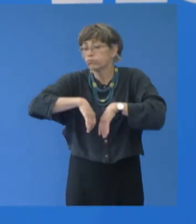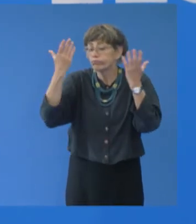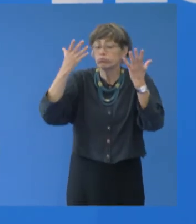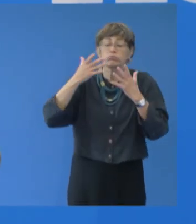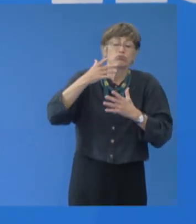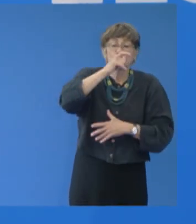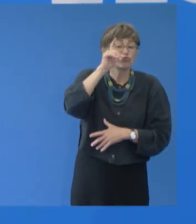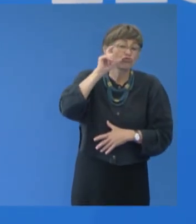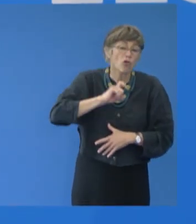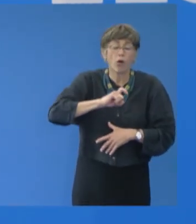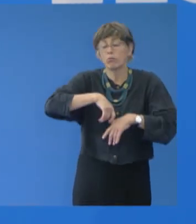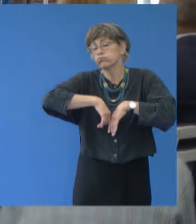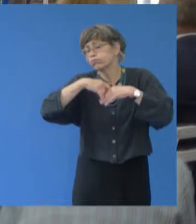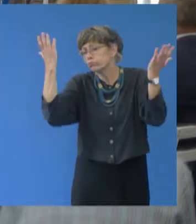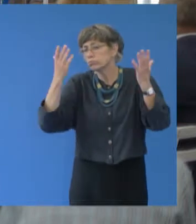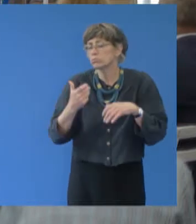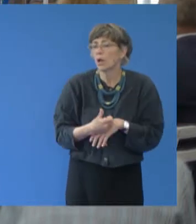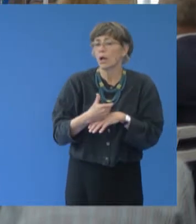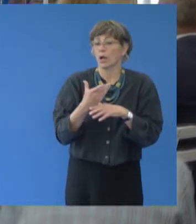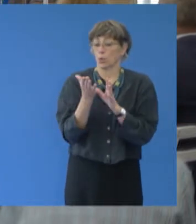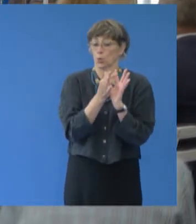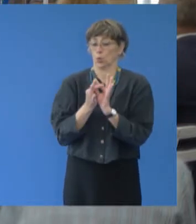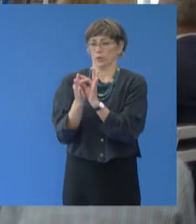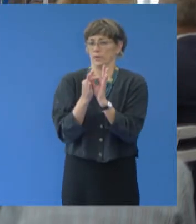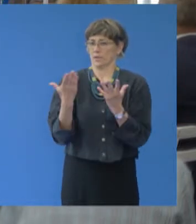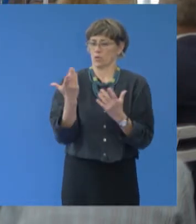sexualité, ce qui nous unit, c'est